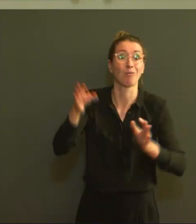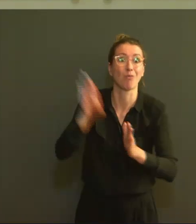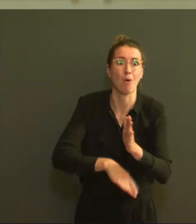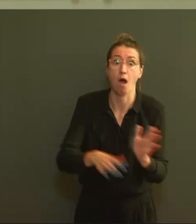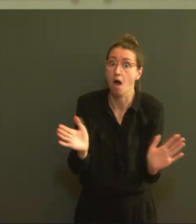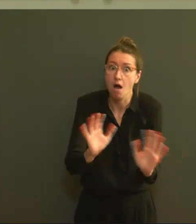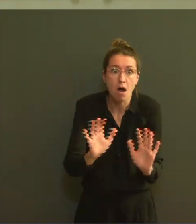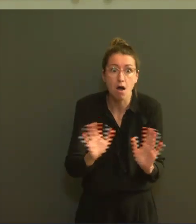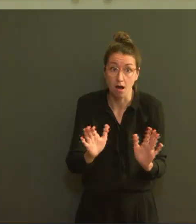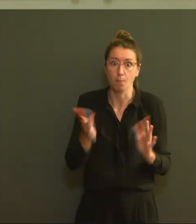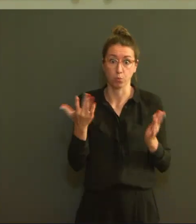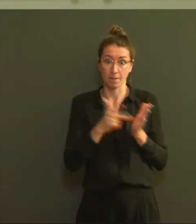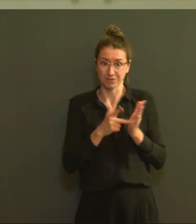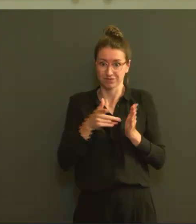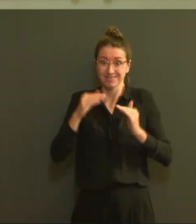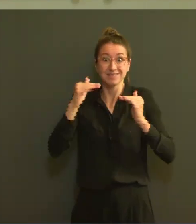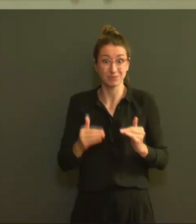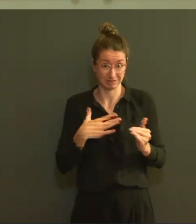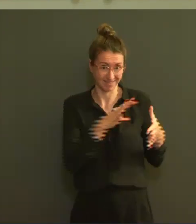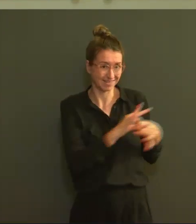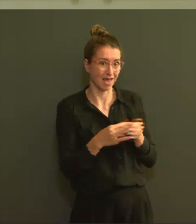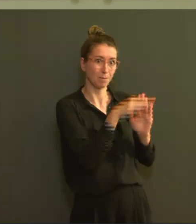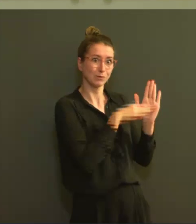reproductions rapidement augmenter.